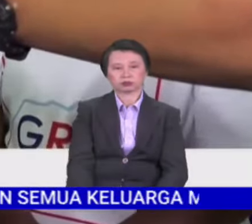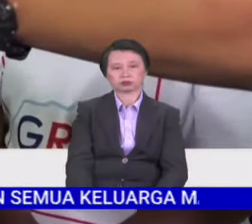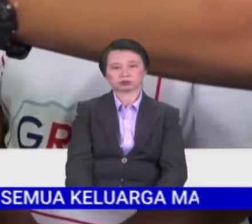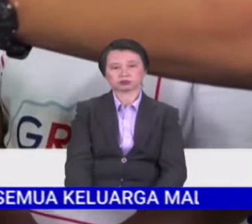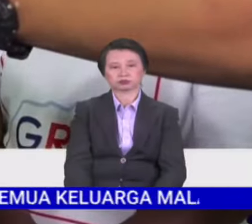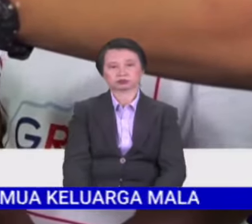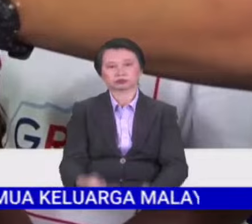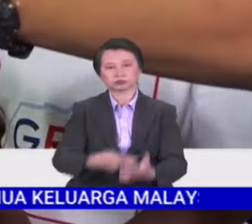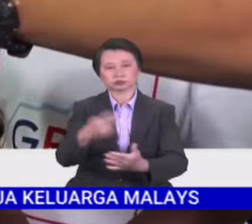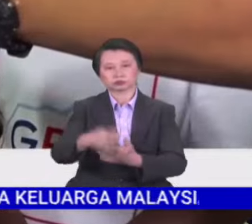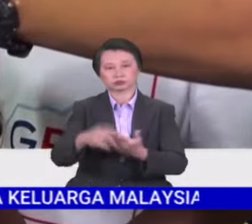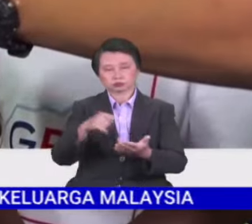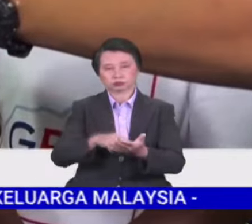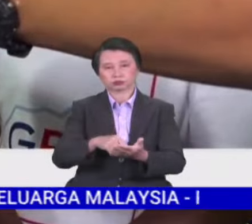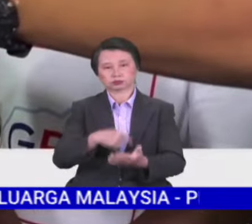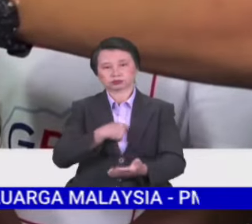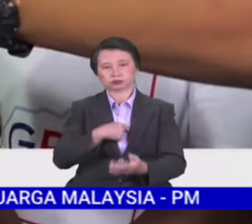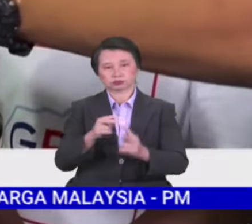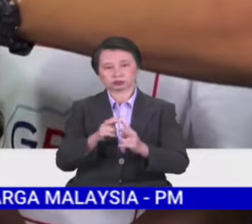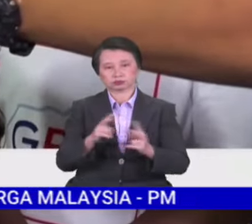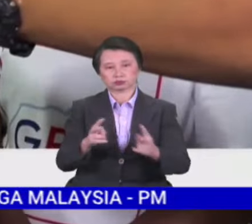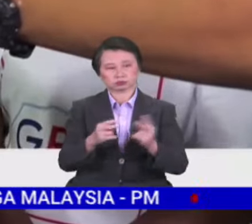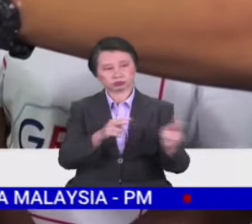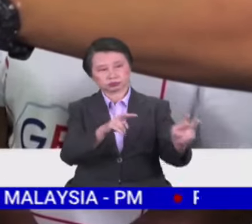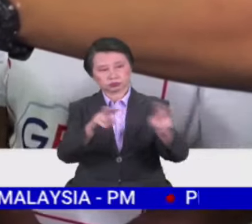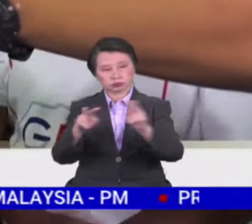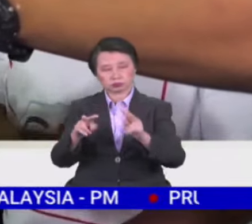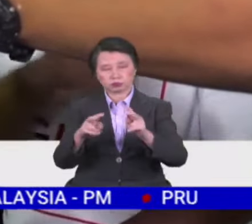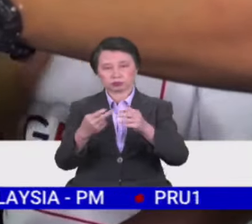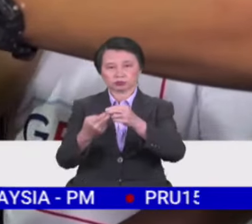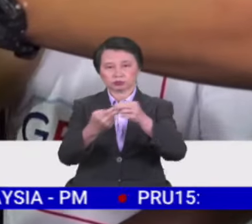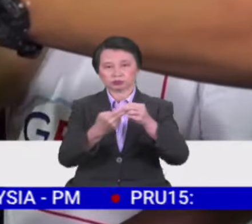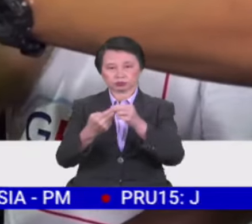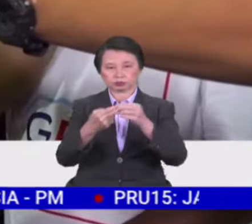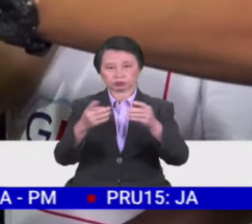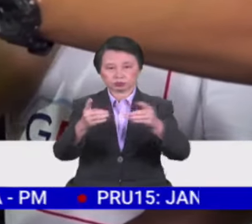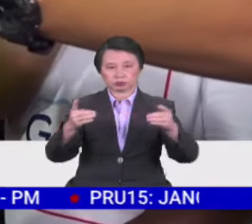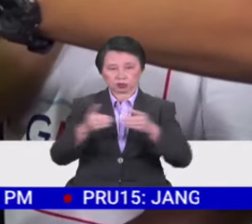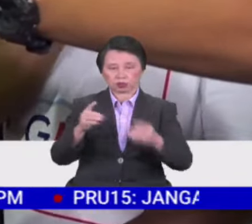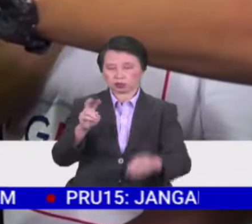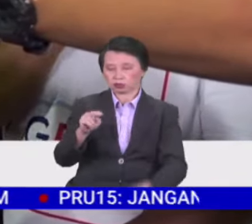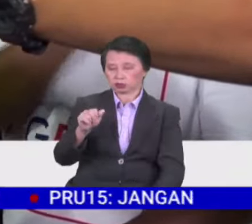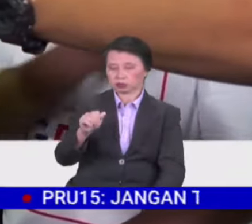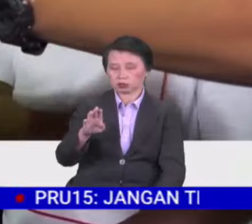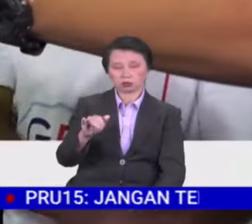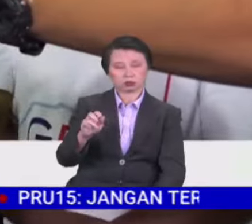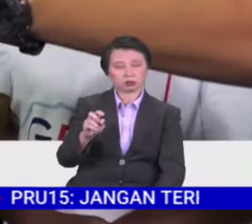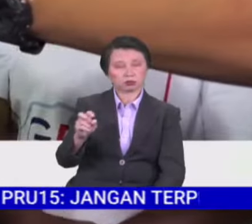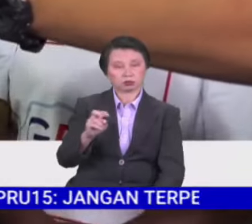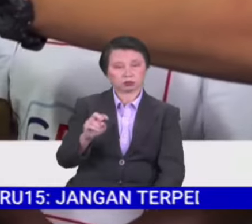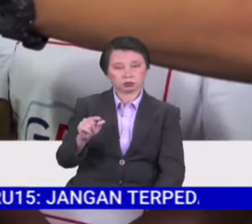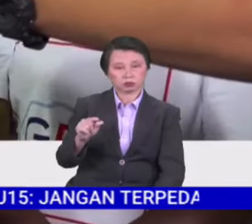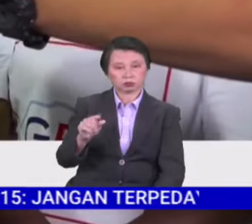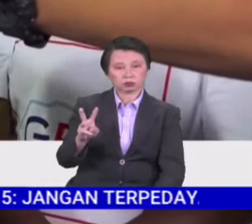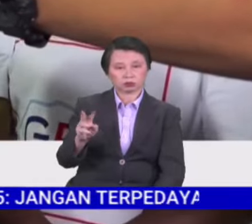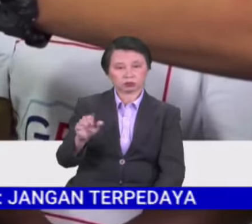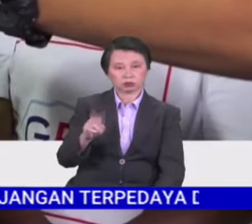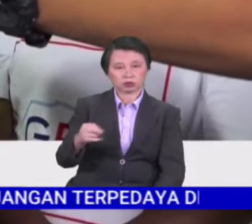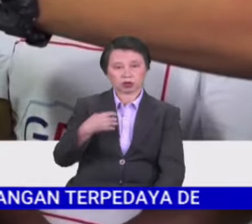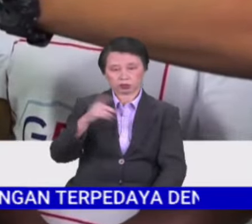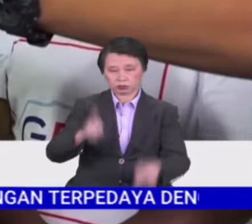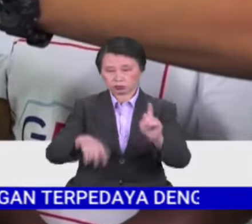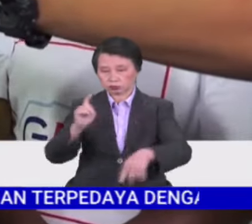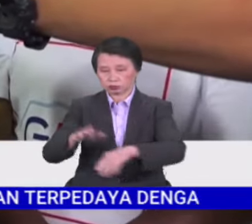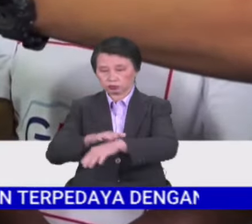senang hati sebab saya nampak perpaduan di daerah Nabawan di mana orang yang terdiri daripada pelbagai lapisan